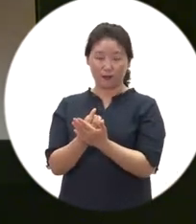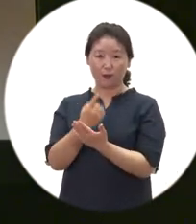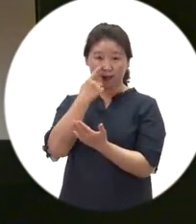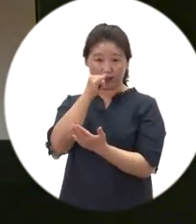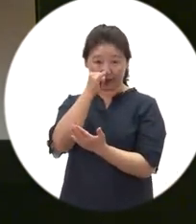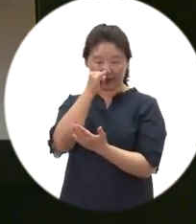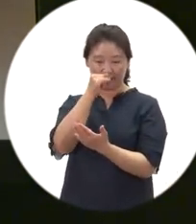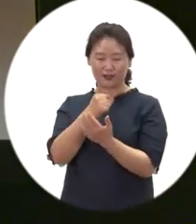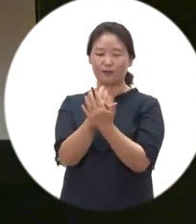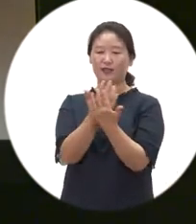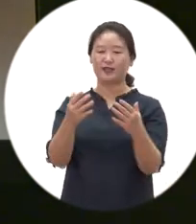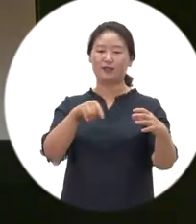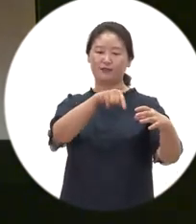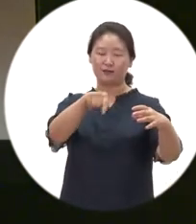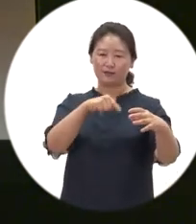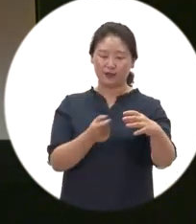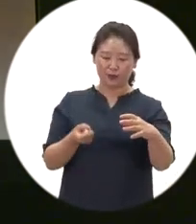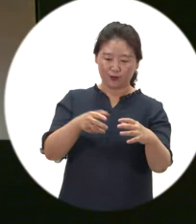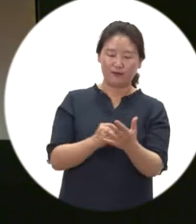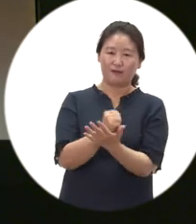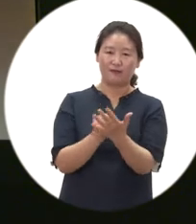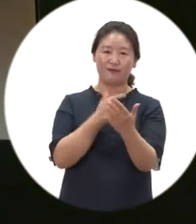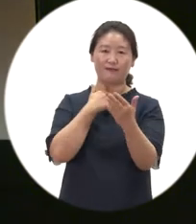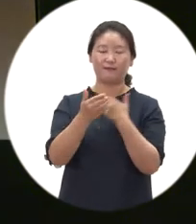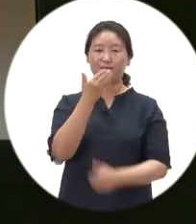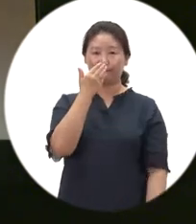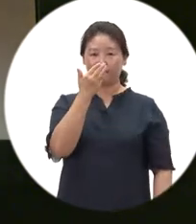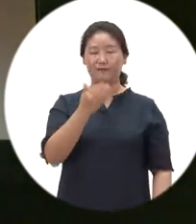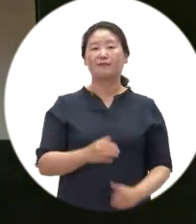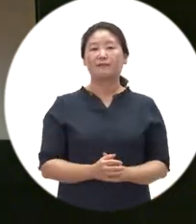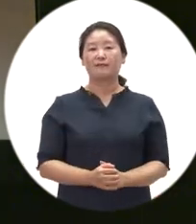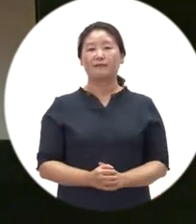하는데요. 이번에 개편한 전시관에서는 유점을 체험해 볼수 있습니다.